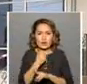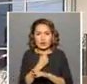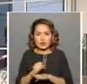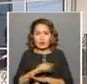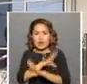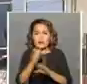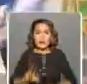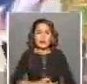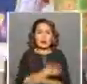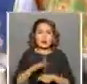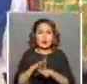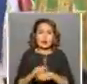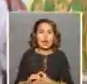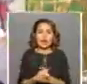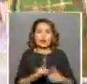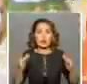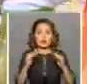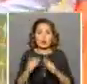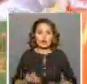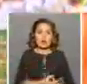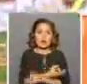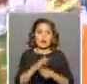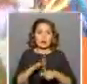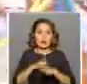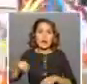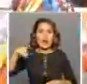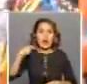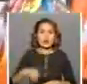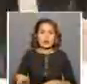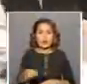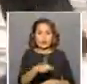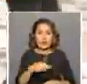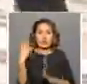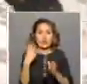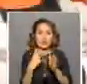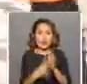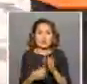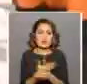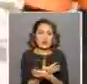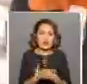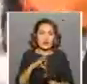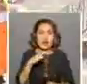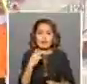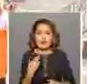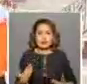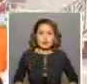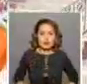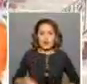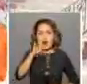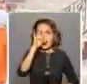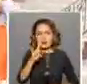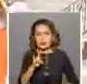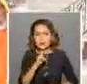жеңісті атаусыз қалдырмады. Достық үйінің алаңын мерекеге айналдырды. Ақтөбе облысында 90-нан аса ұлт пен ұлыс өкілі тұрады. Олар еліміздің